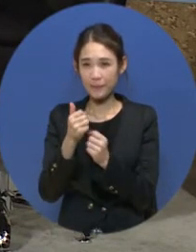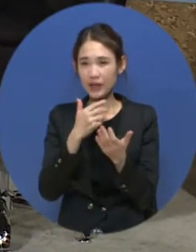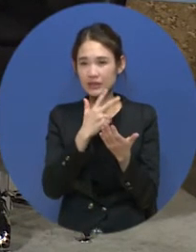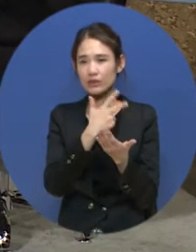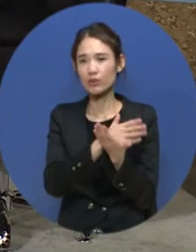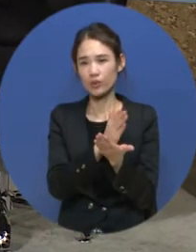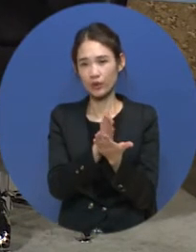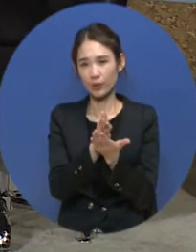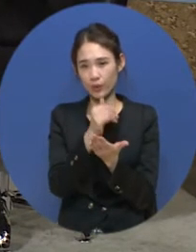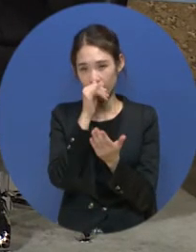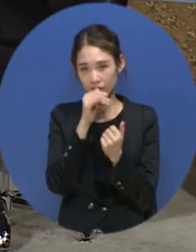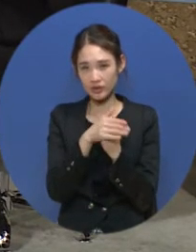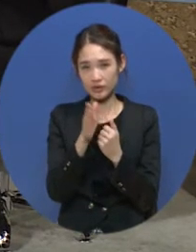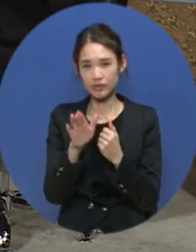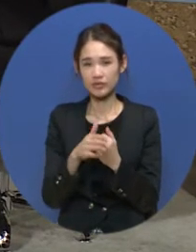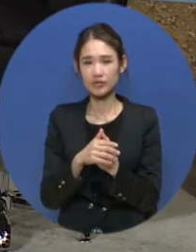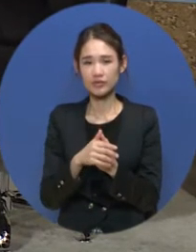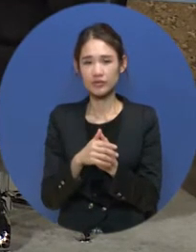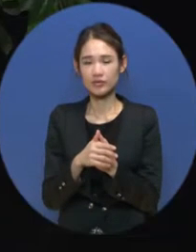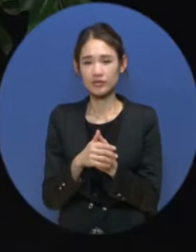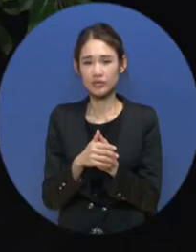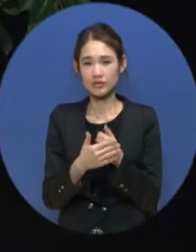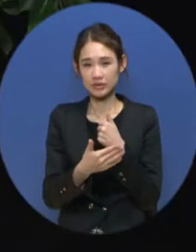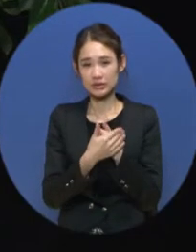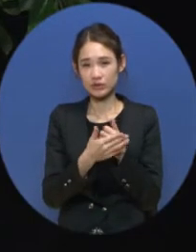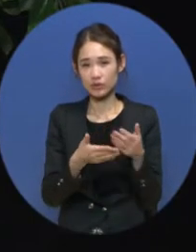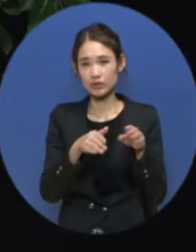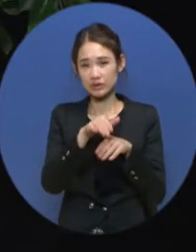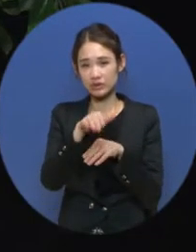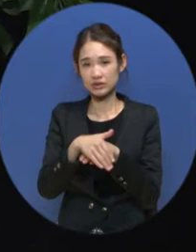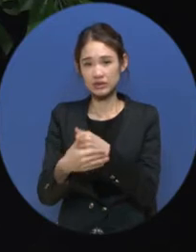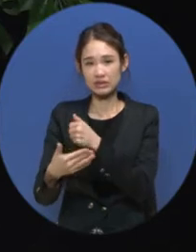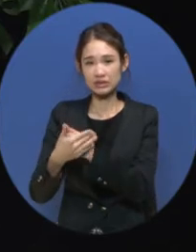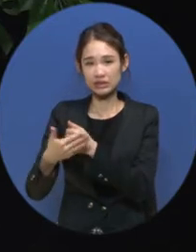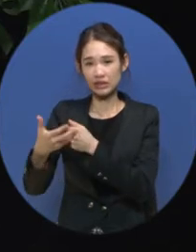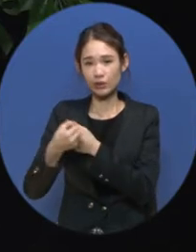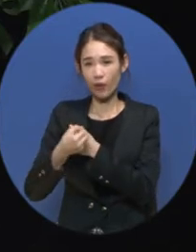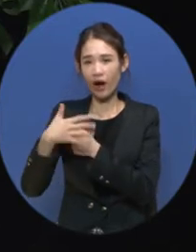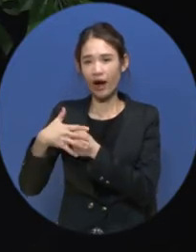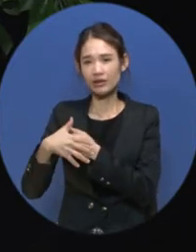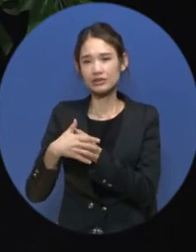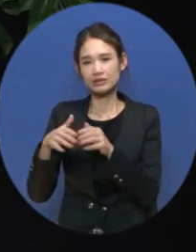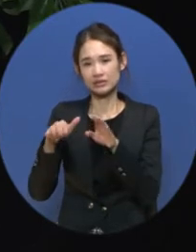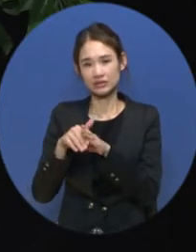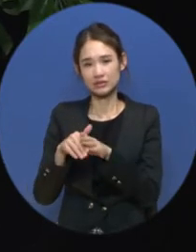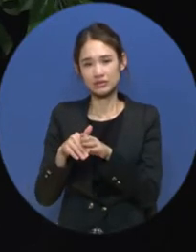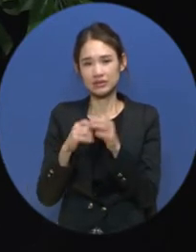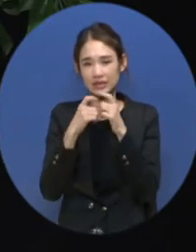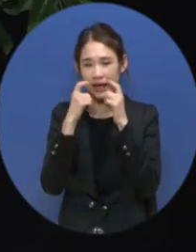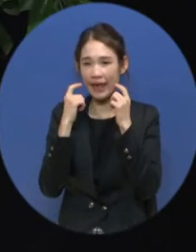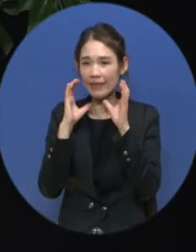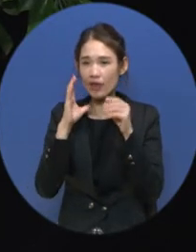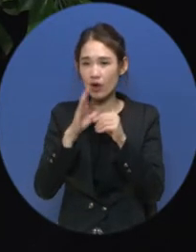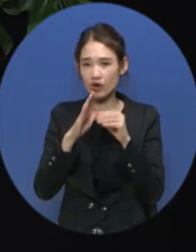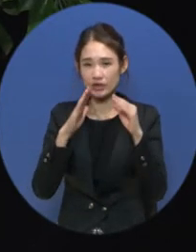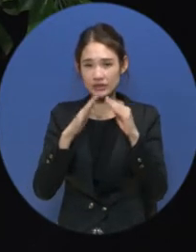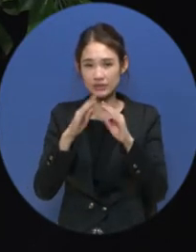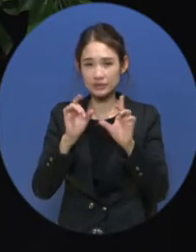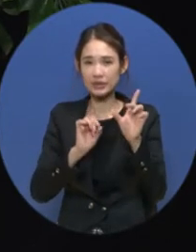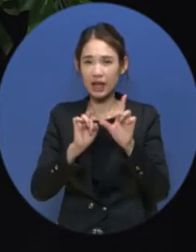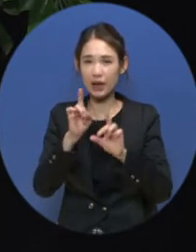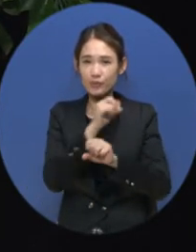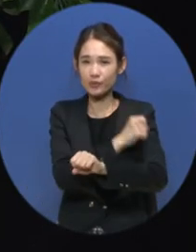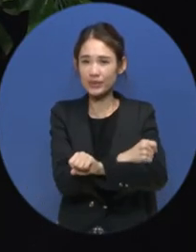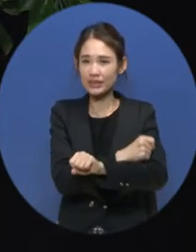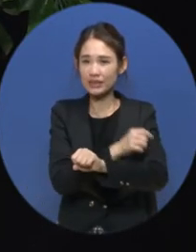나눈다 그랬잖아요. 네. 내가 그 지원 시설과 미지원 시설이 있어요. 예. 사립 어린이집은 대부분 인건비 지원이